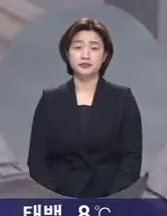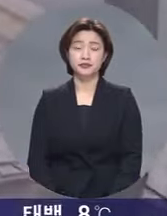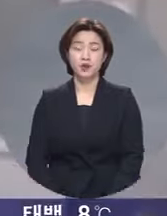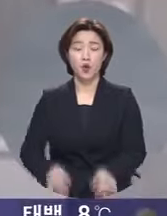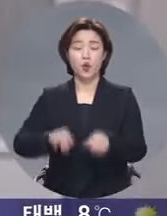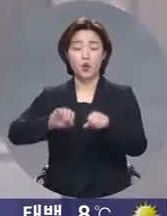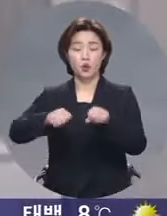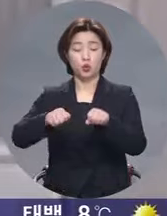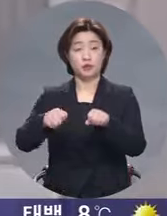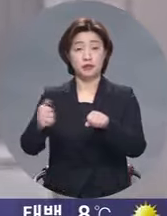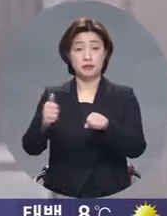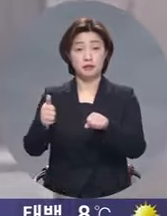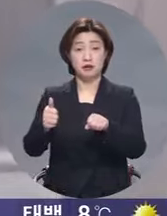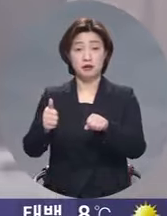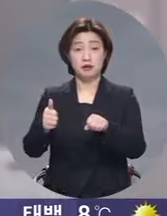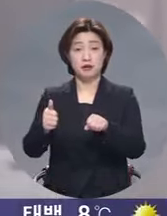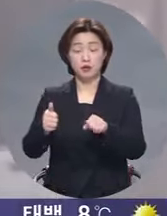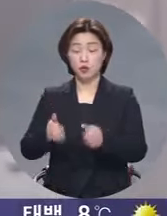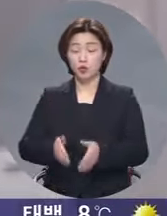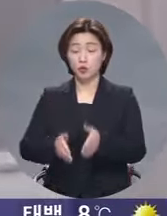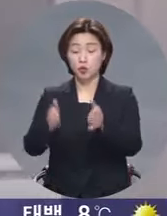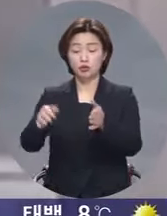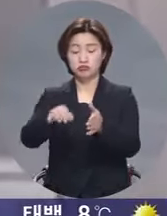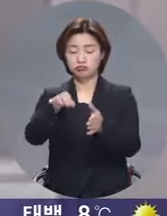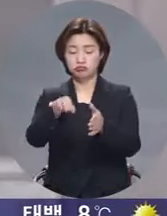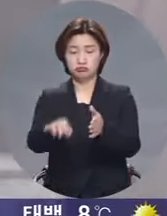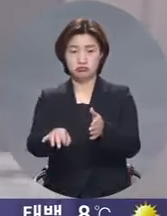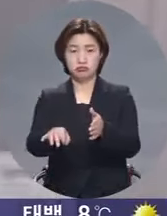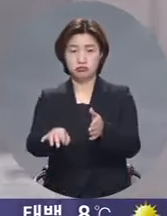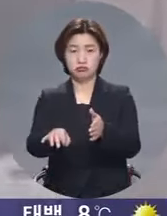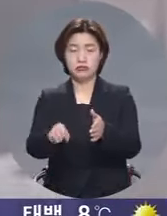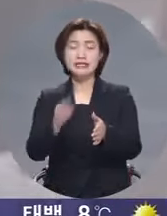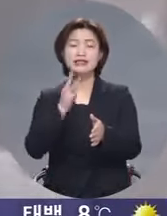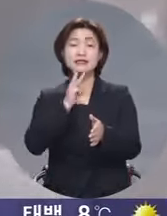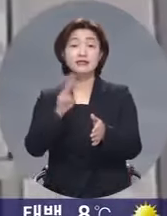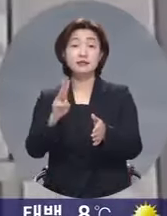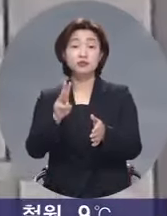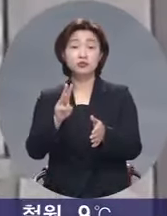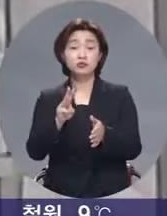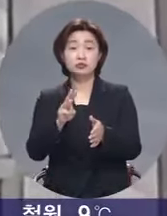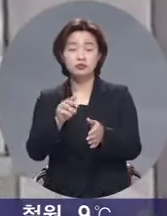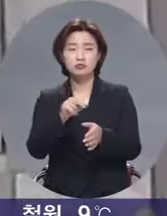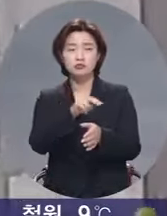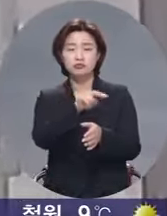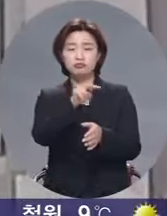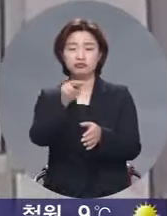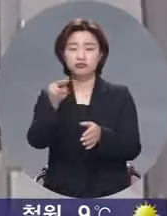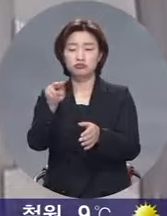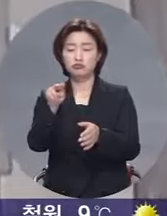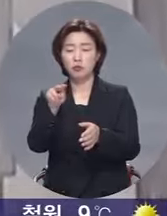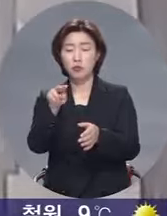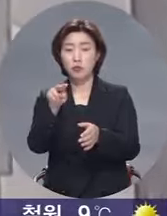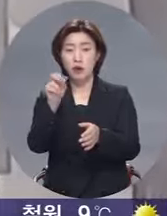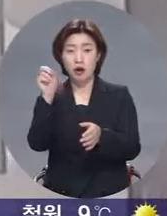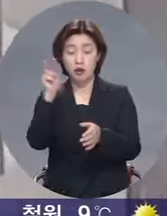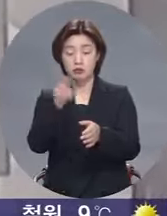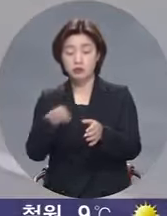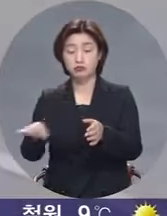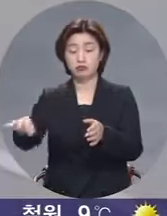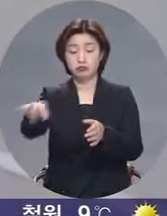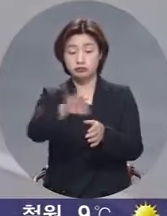오토바이를 타던 남성이 도로가에 멈춰섭니다. 3분 정도 주위를 살피더니 갑자기 유턴해 금은방 안으로